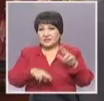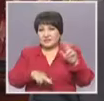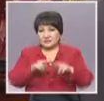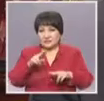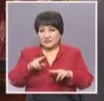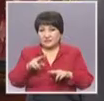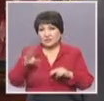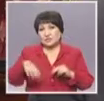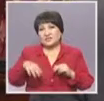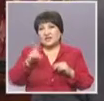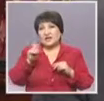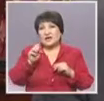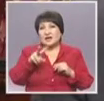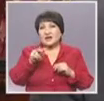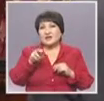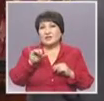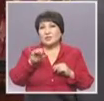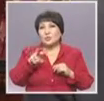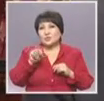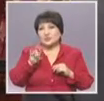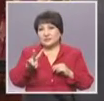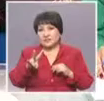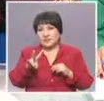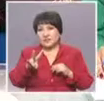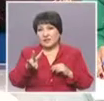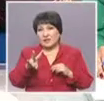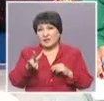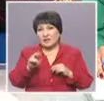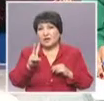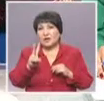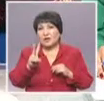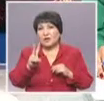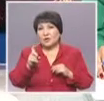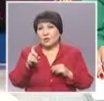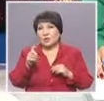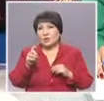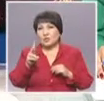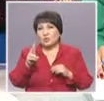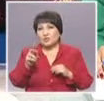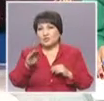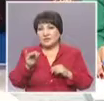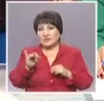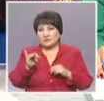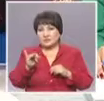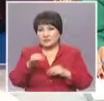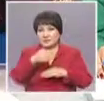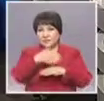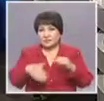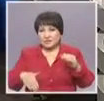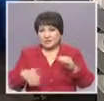Халиуллин Құлжа жолының қиылысында 3000 орындық мұз айдынымен